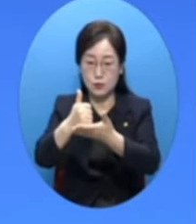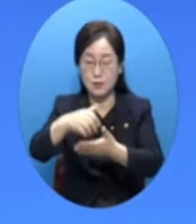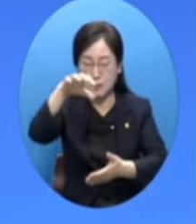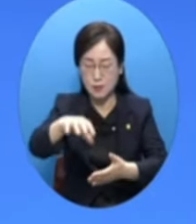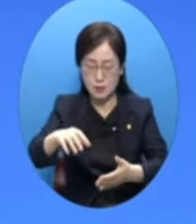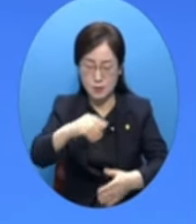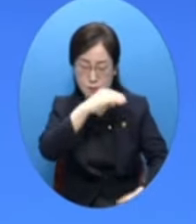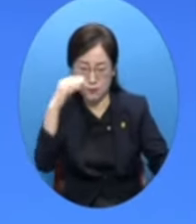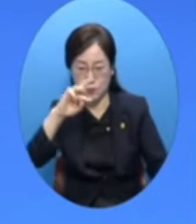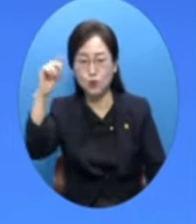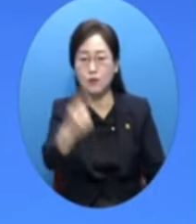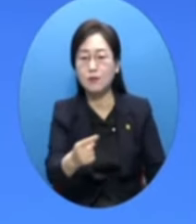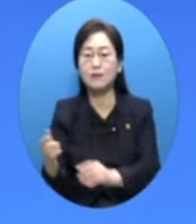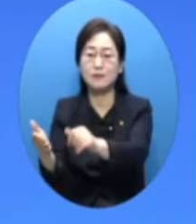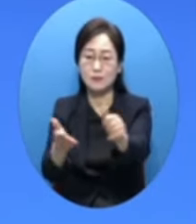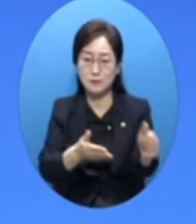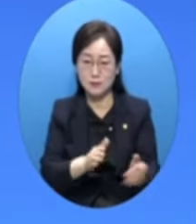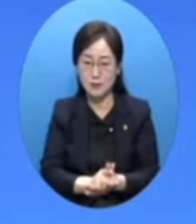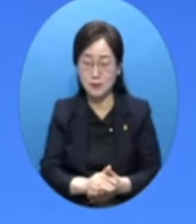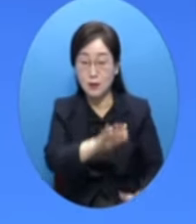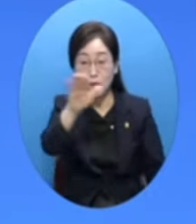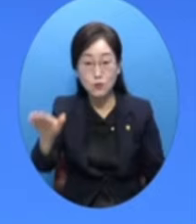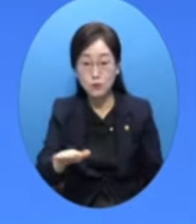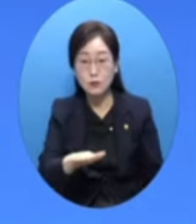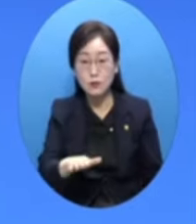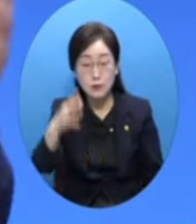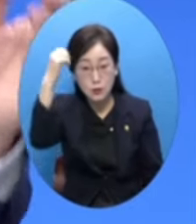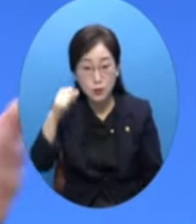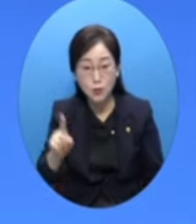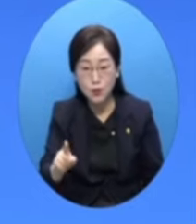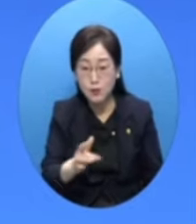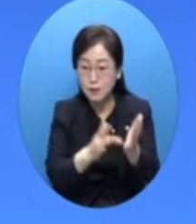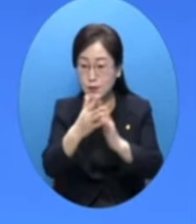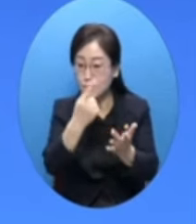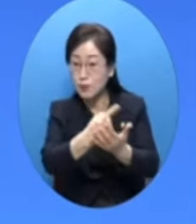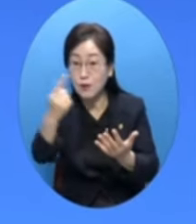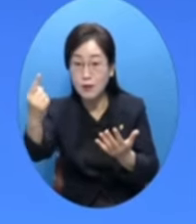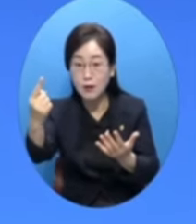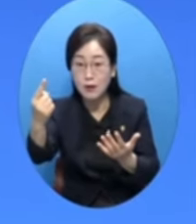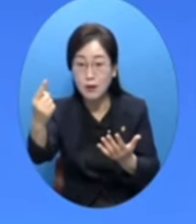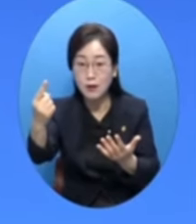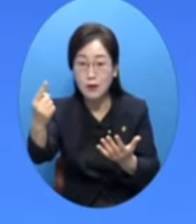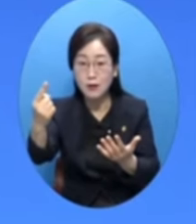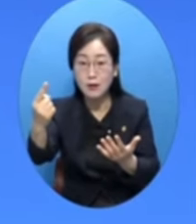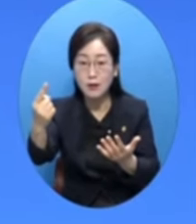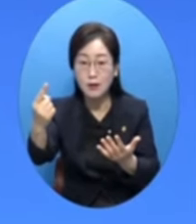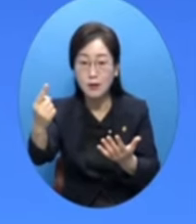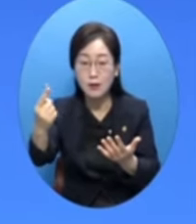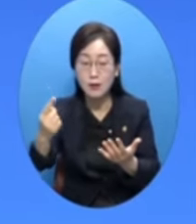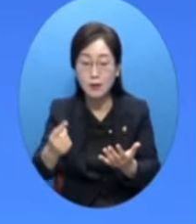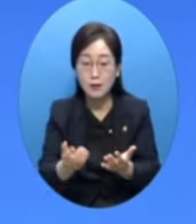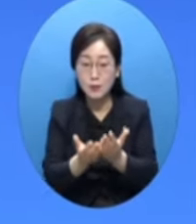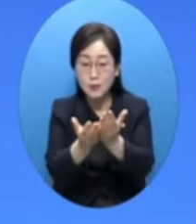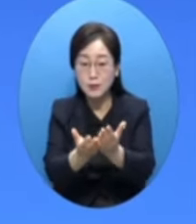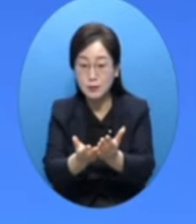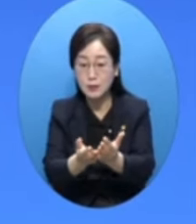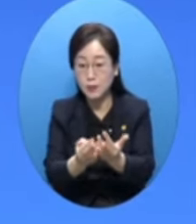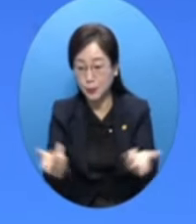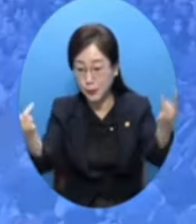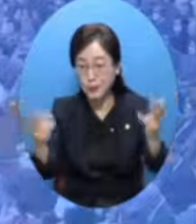될 것입니다. 우리가 기억해야 되는 것은 예수님을 떠난 인생은 빈배 인생이 되고 만다고 하는